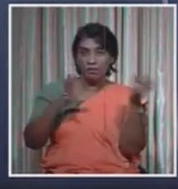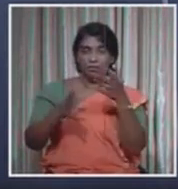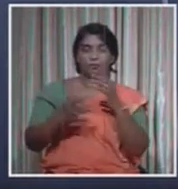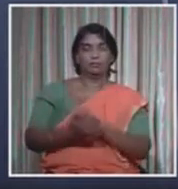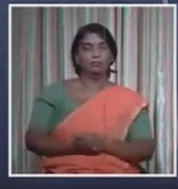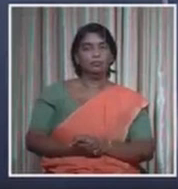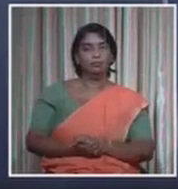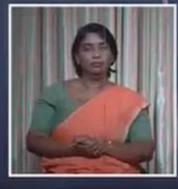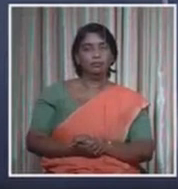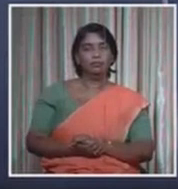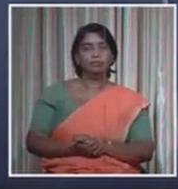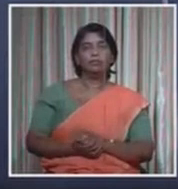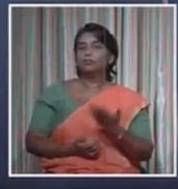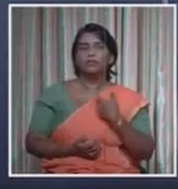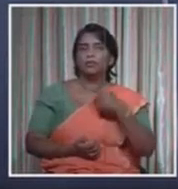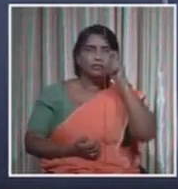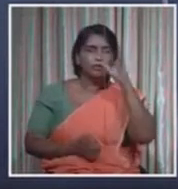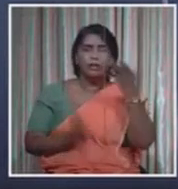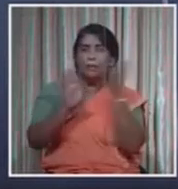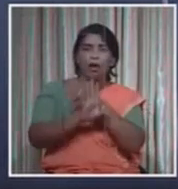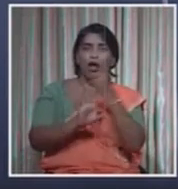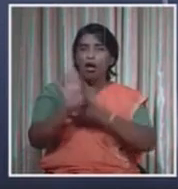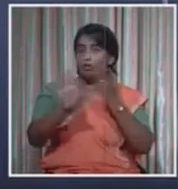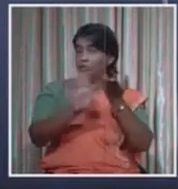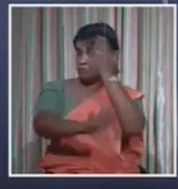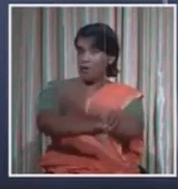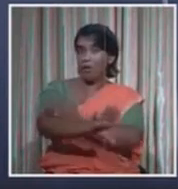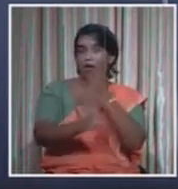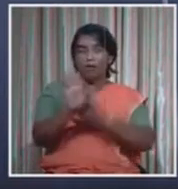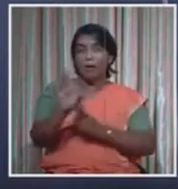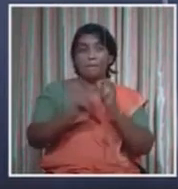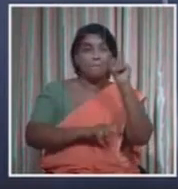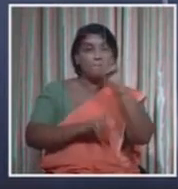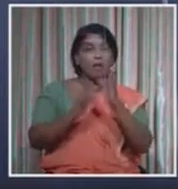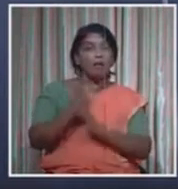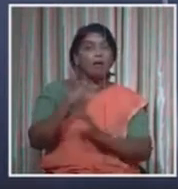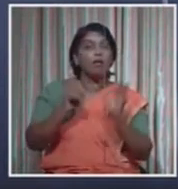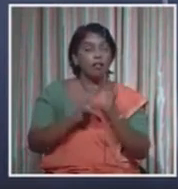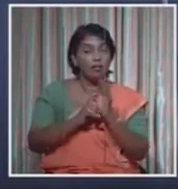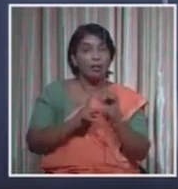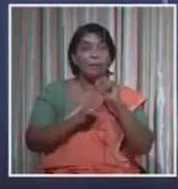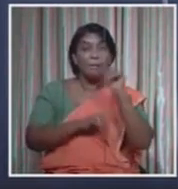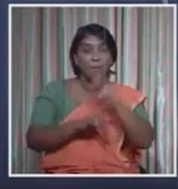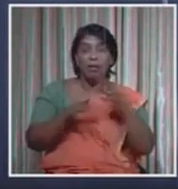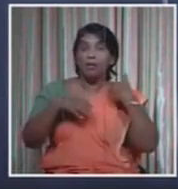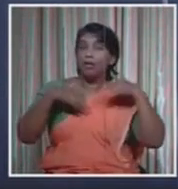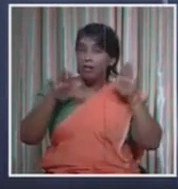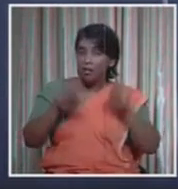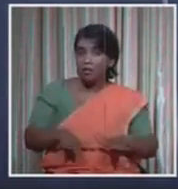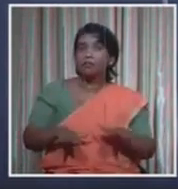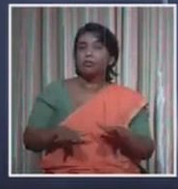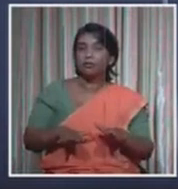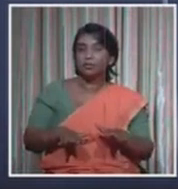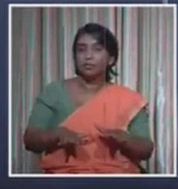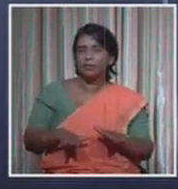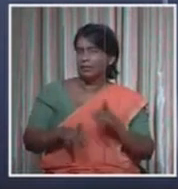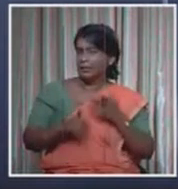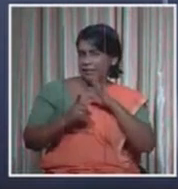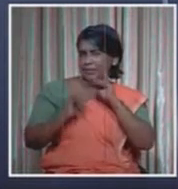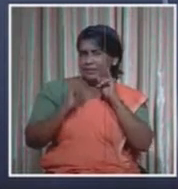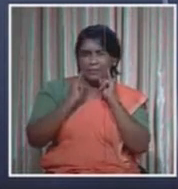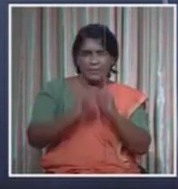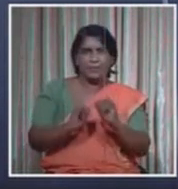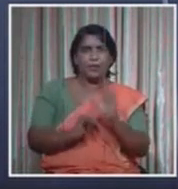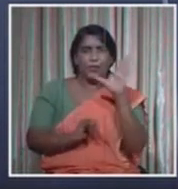ගැන. අපි දැක්කේ නැද්ද ගිය අවුරුද්දේ ඉස්සර අවුරුද්දේ පාර්ලිමේන්තු මන්ත්‍රීවරයෙක් පාර්ලිමේන්තු ඉඳගෙන ඉතාම